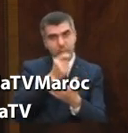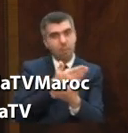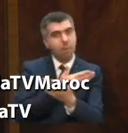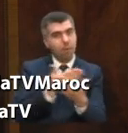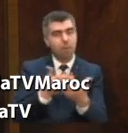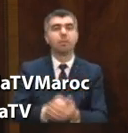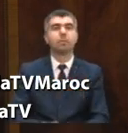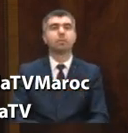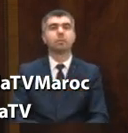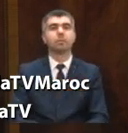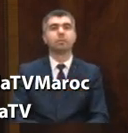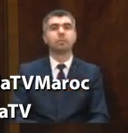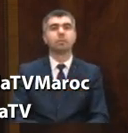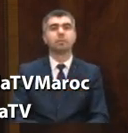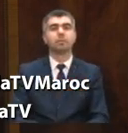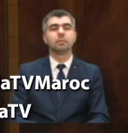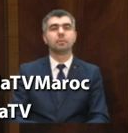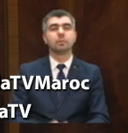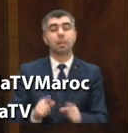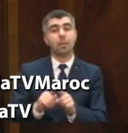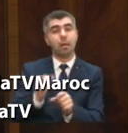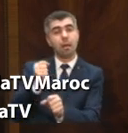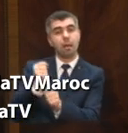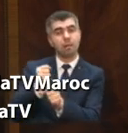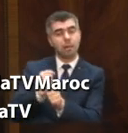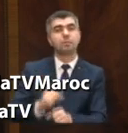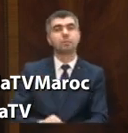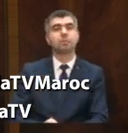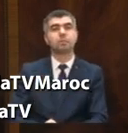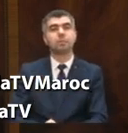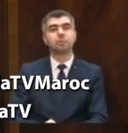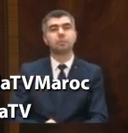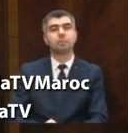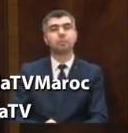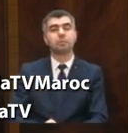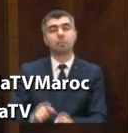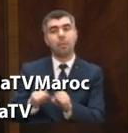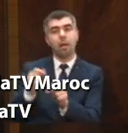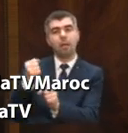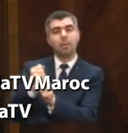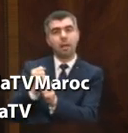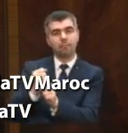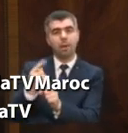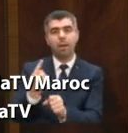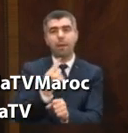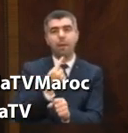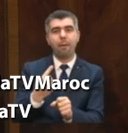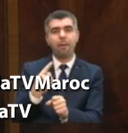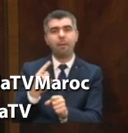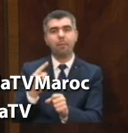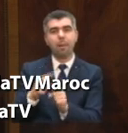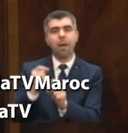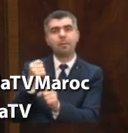تقدير وإجلال لعمالنا وعاملتنا بمناسبة العيد الأممي